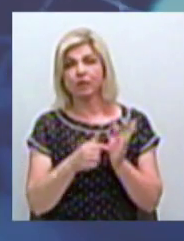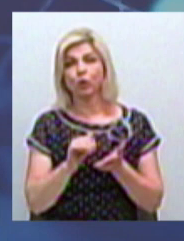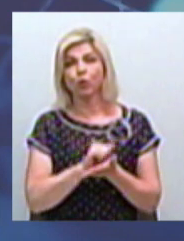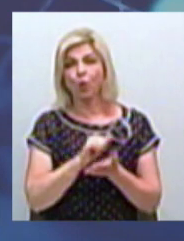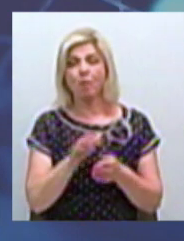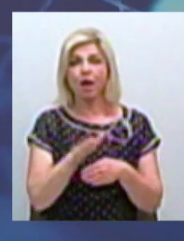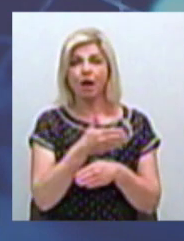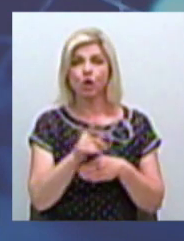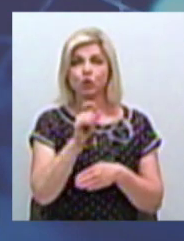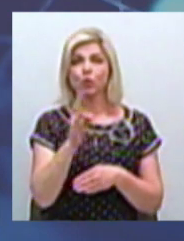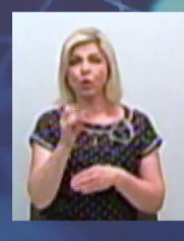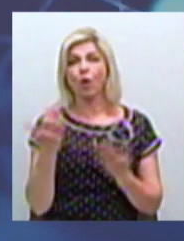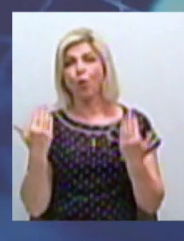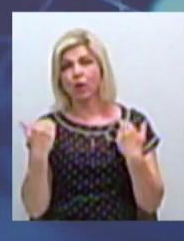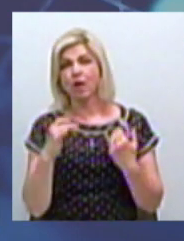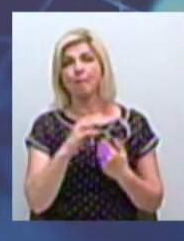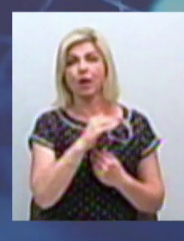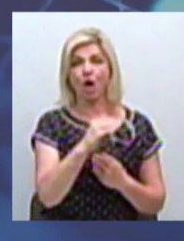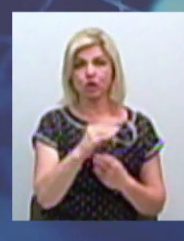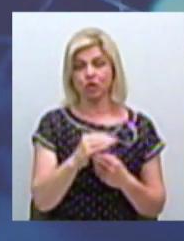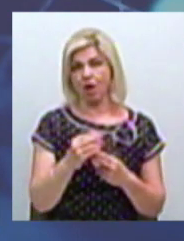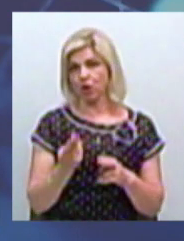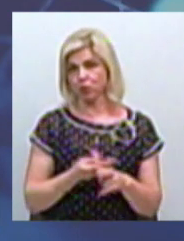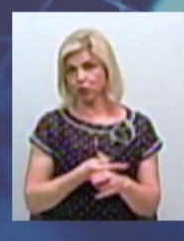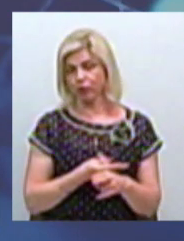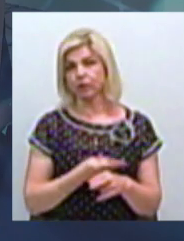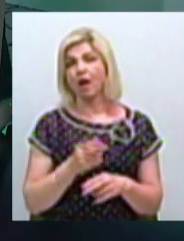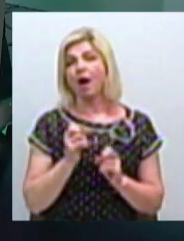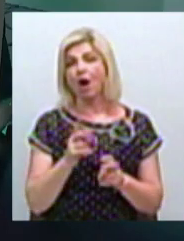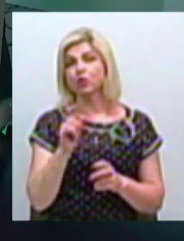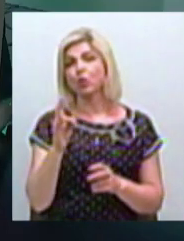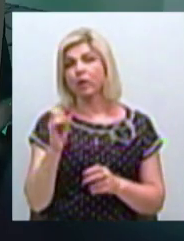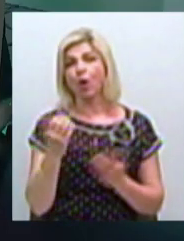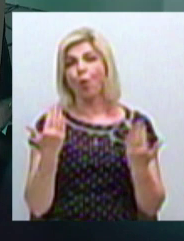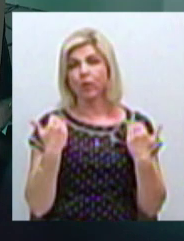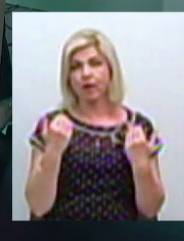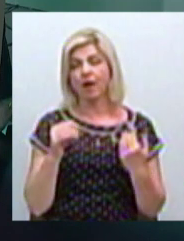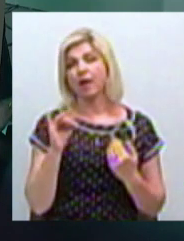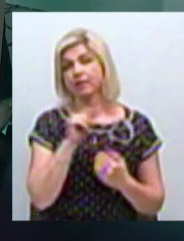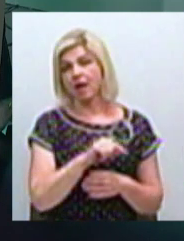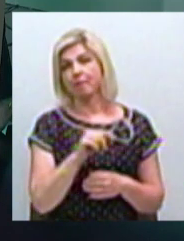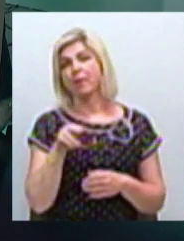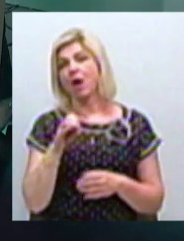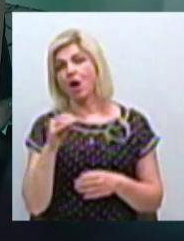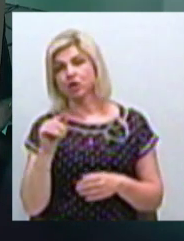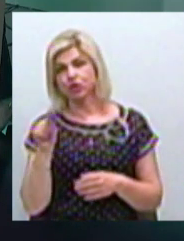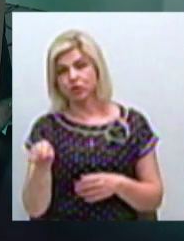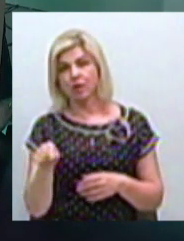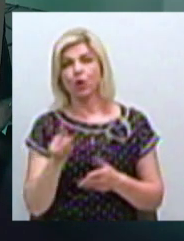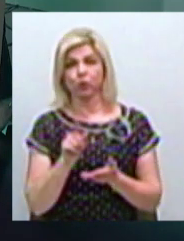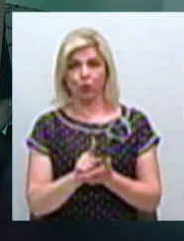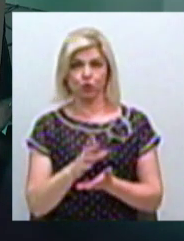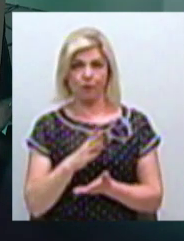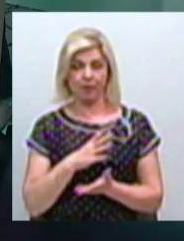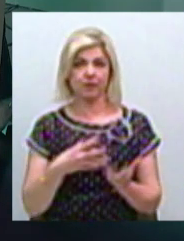между зоной отдыха и пляжем как таковая отсутствует. То есть как в зоне отдыха, так и на пляже должны